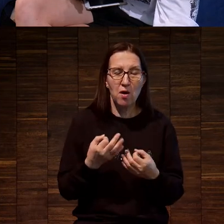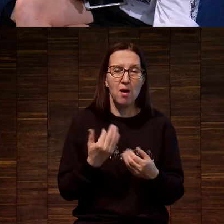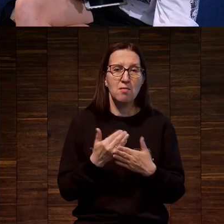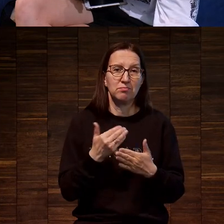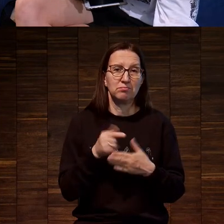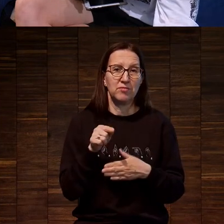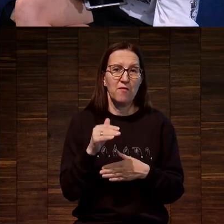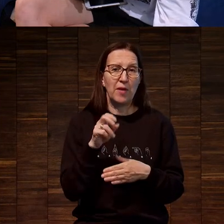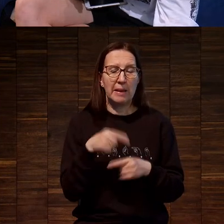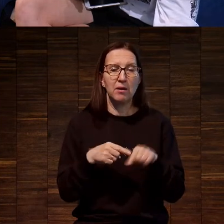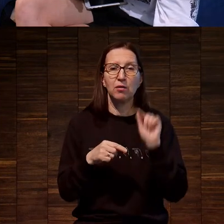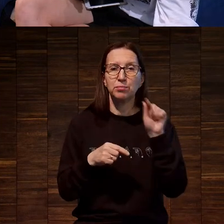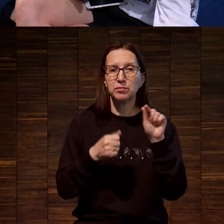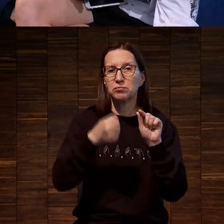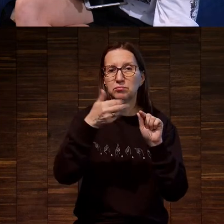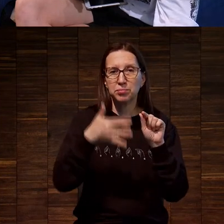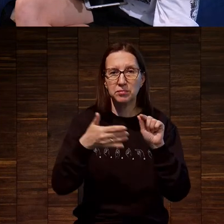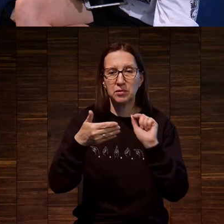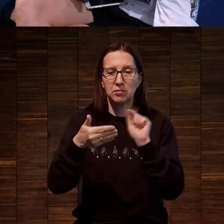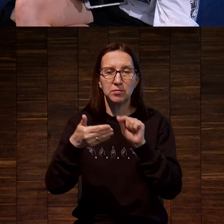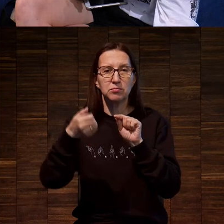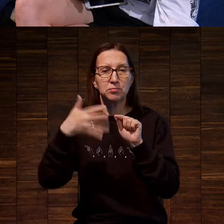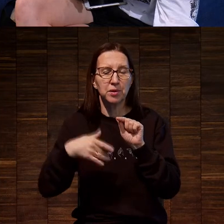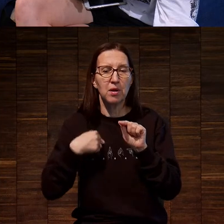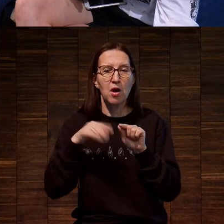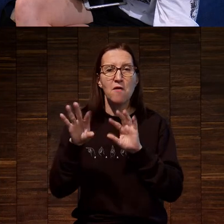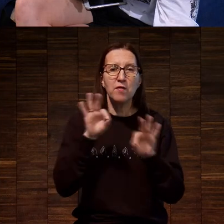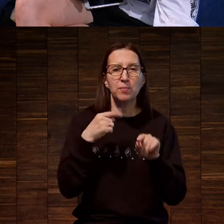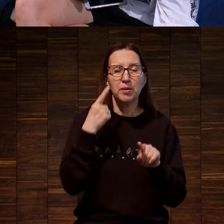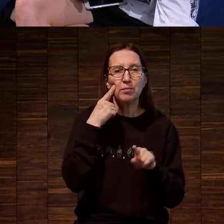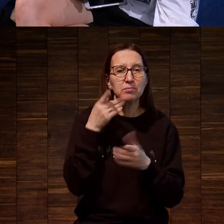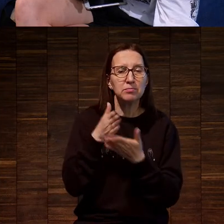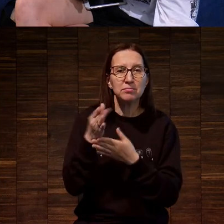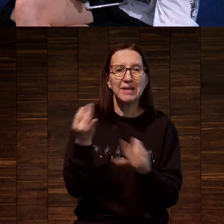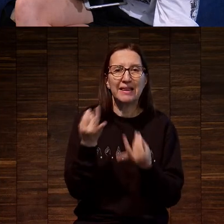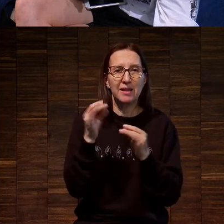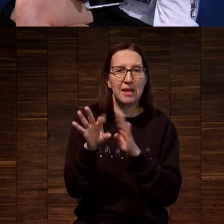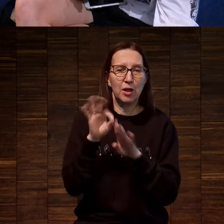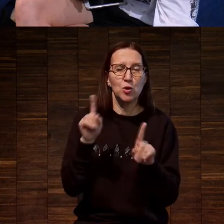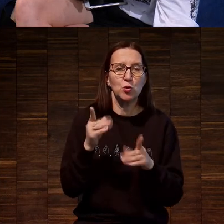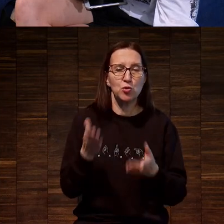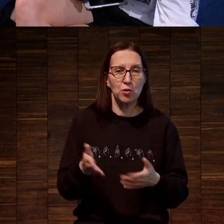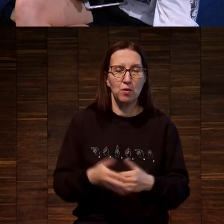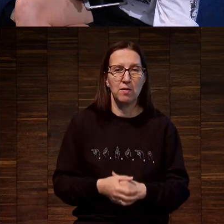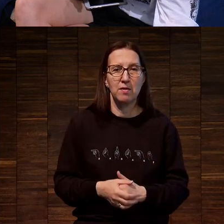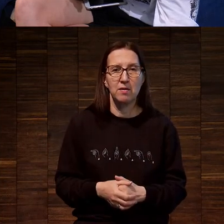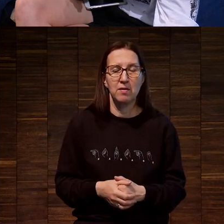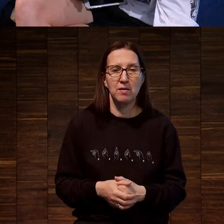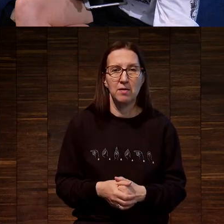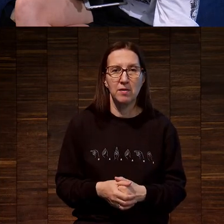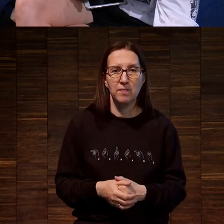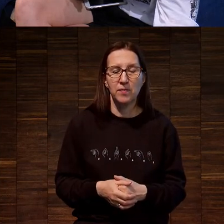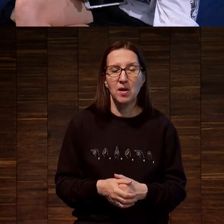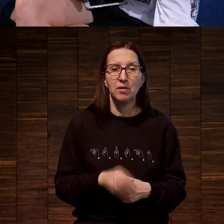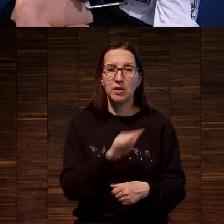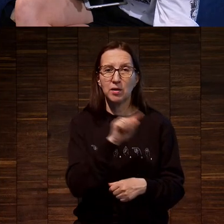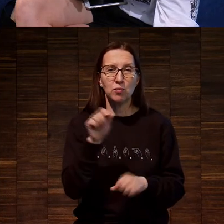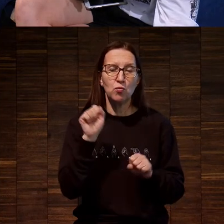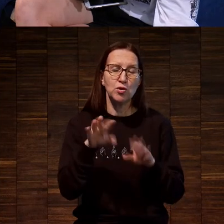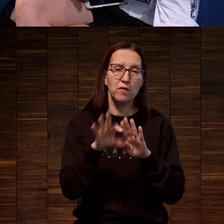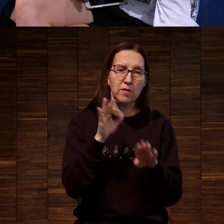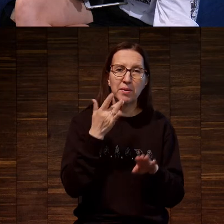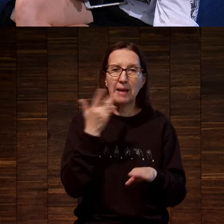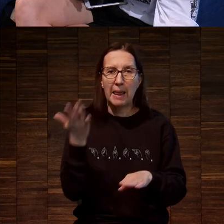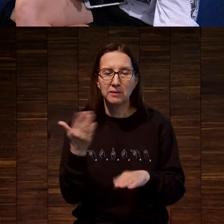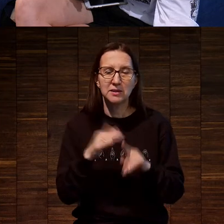могли сориентироваться, куда пойти, что им интересно. То есть формат, маркет, выставка. Можно выбрать на лекцию,